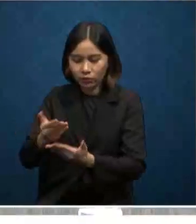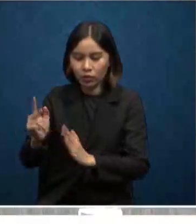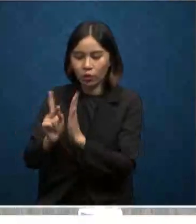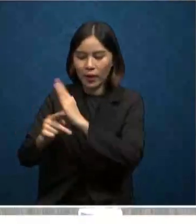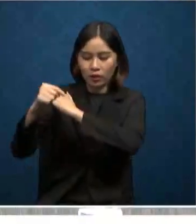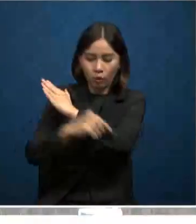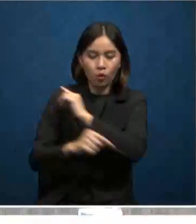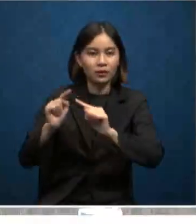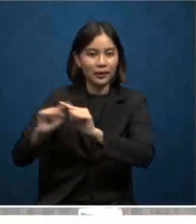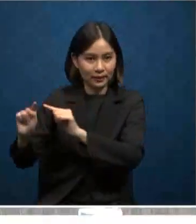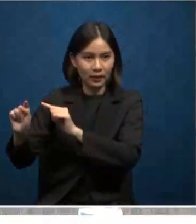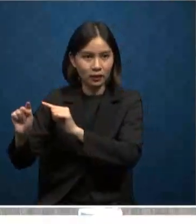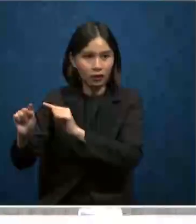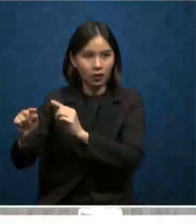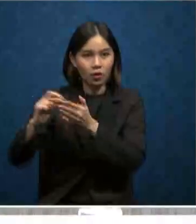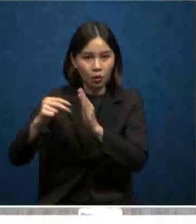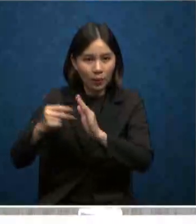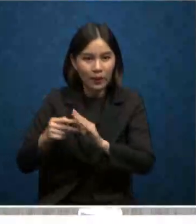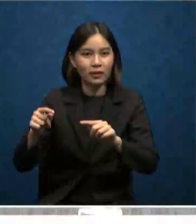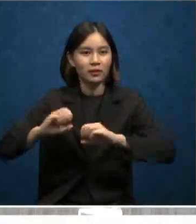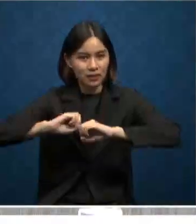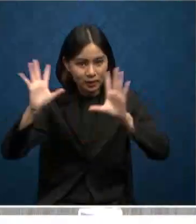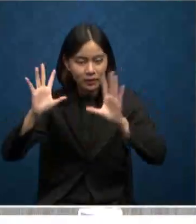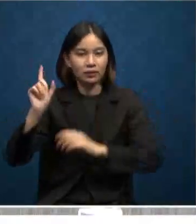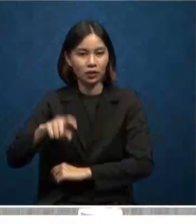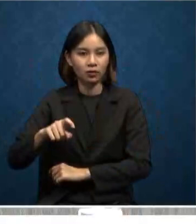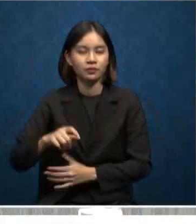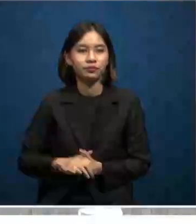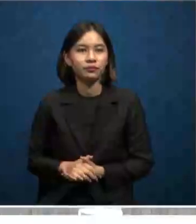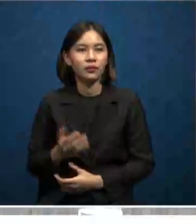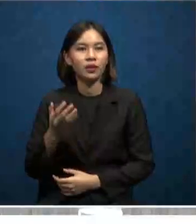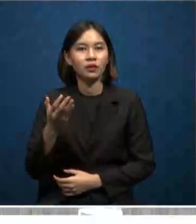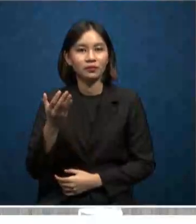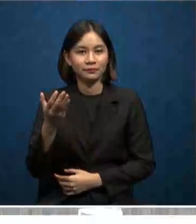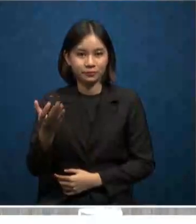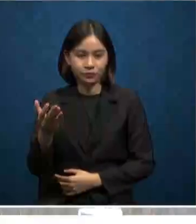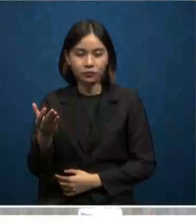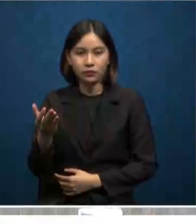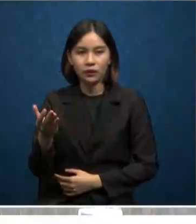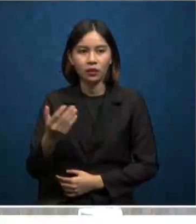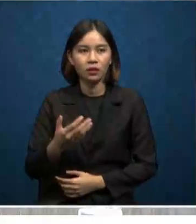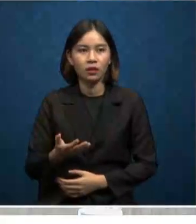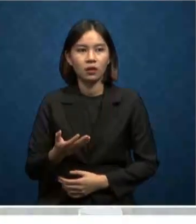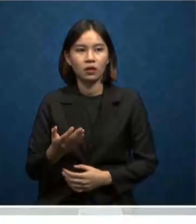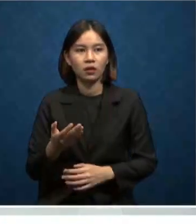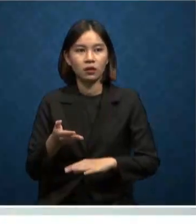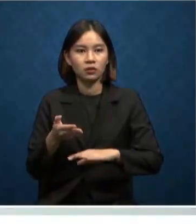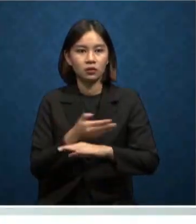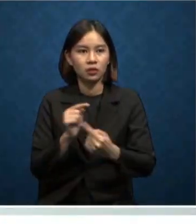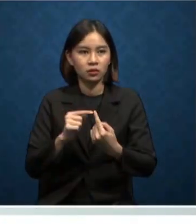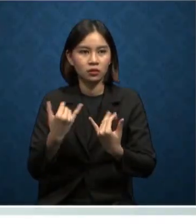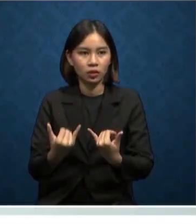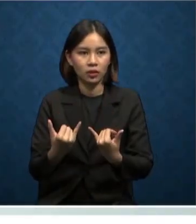ๆ2อันนี้คนละความหมายกันถูกต้องชัดเจนใช่มั้ยครับ ท่านพลเอกเฉลิมชัยครับคือตอนที่ท่านเข้ามาตอน